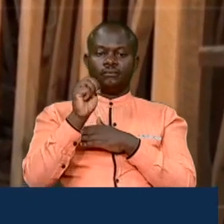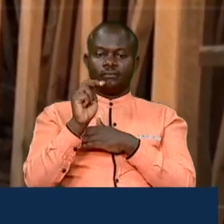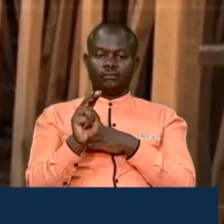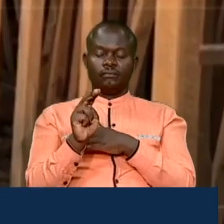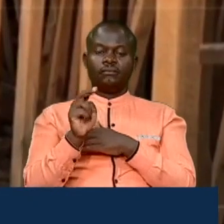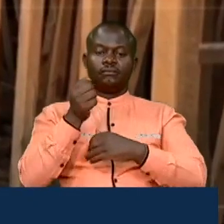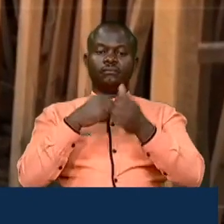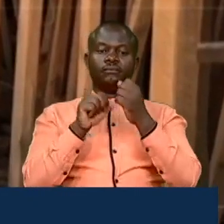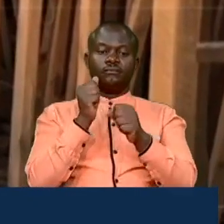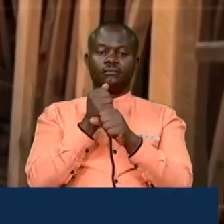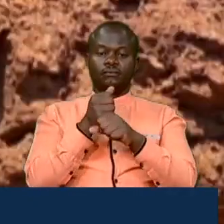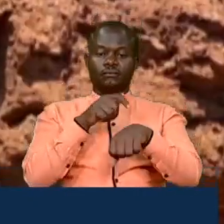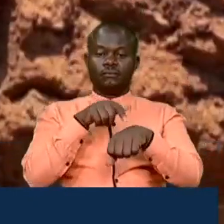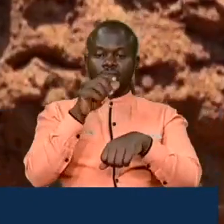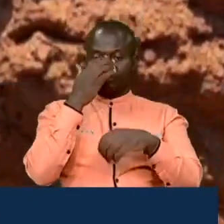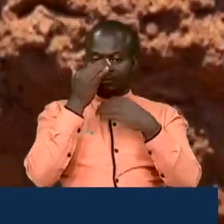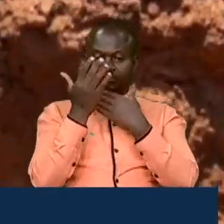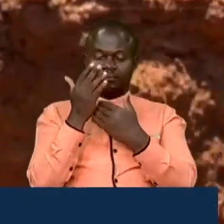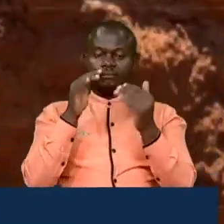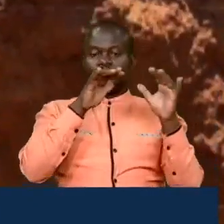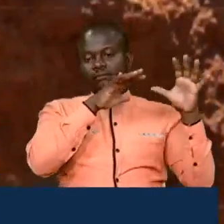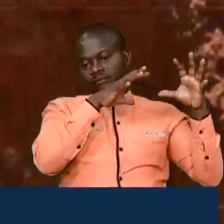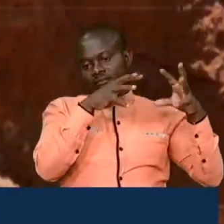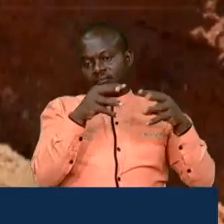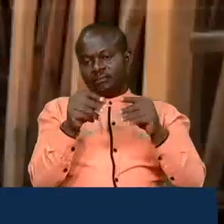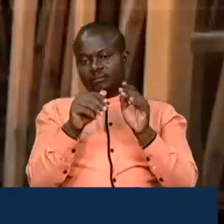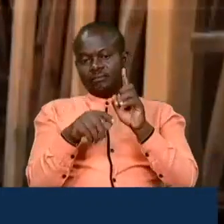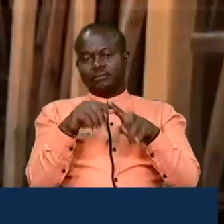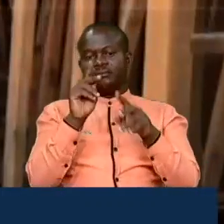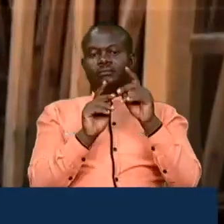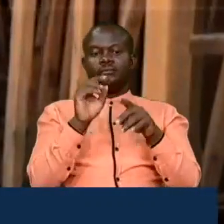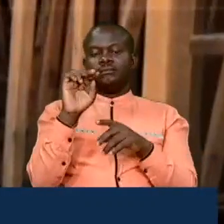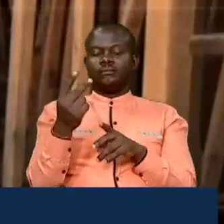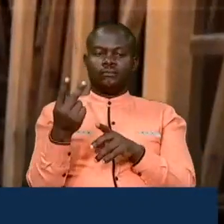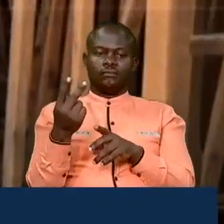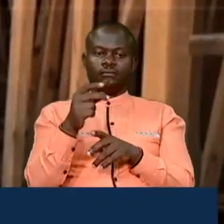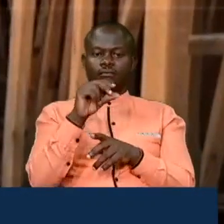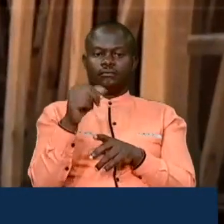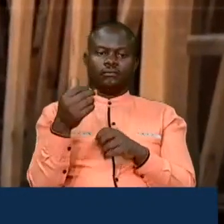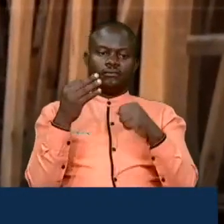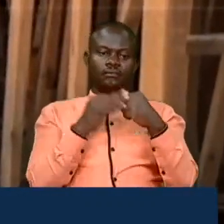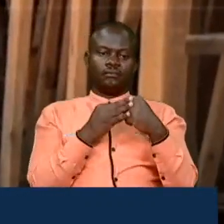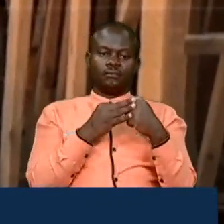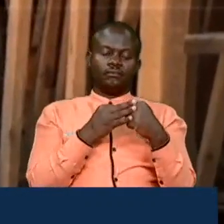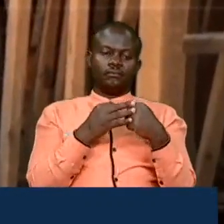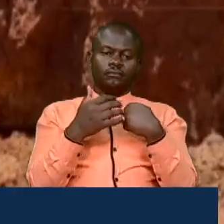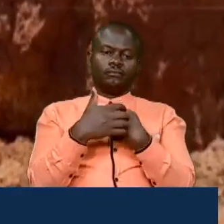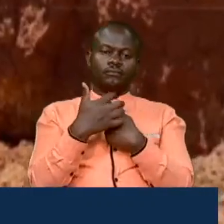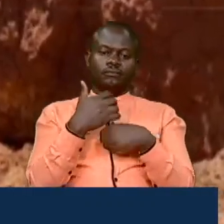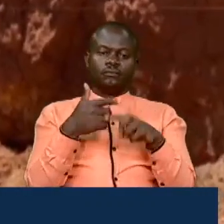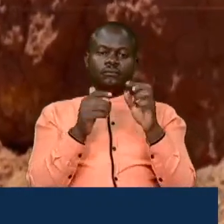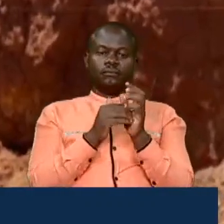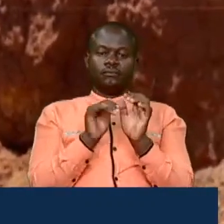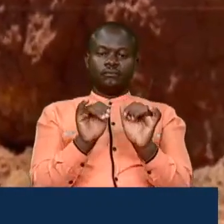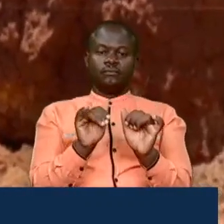irakorerwa. Isaha tuza mu gitondo nibwo umukingo warwitse uhitana abantu babiri, abandi umunani barakomereka, gusa